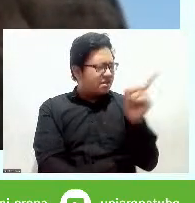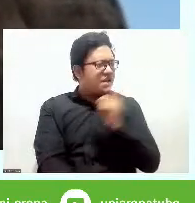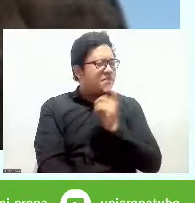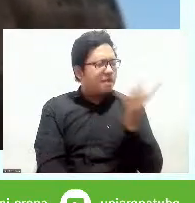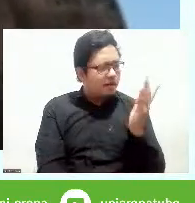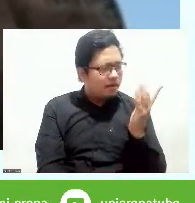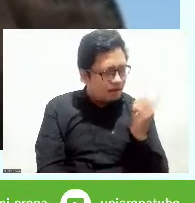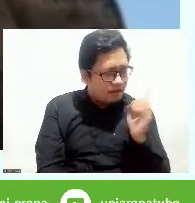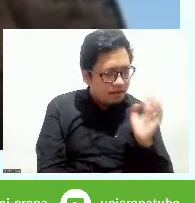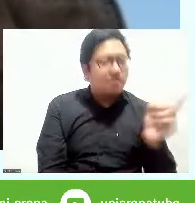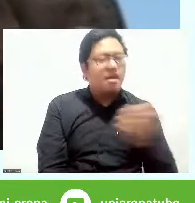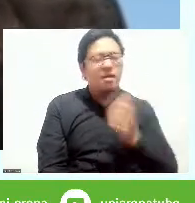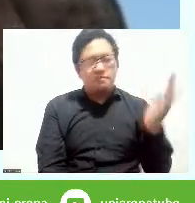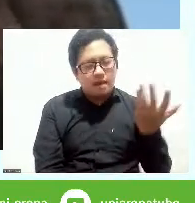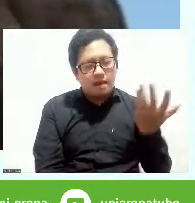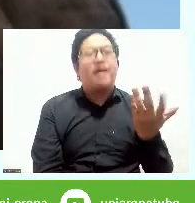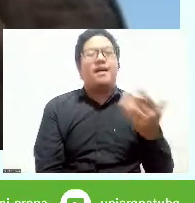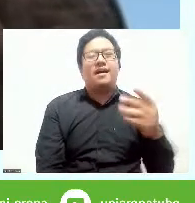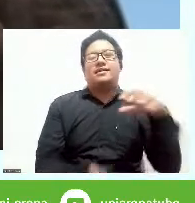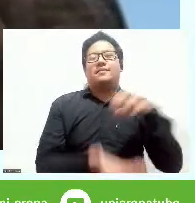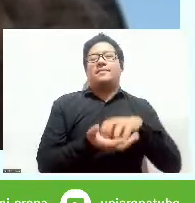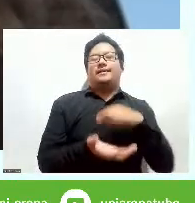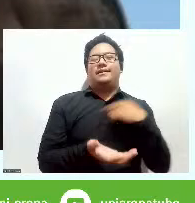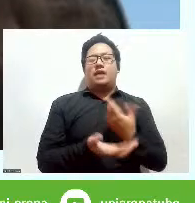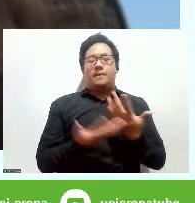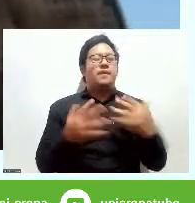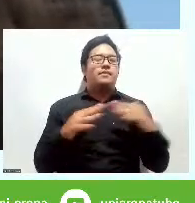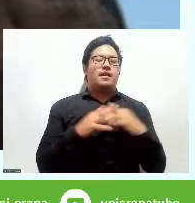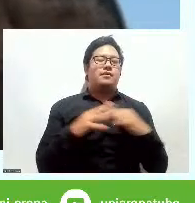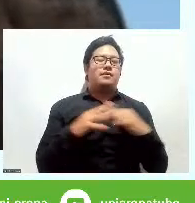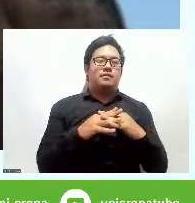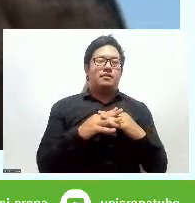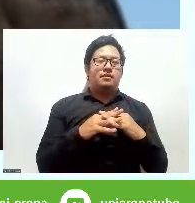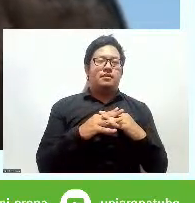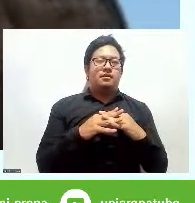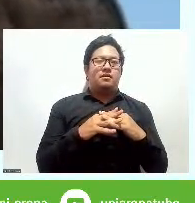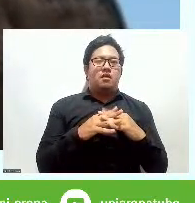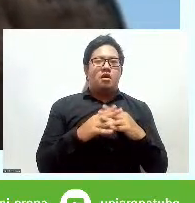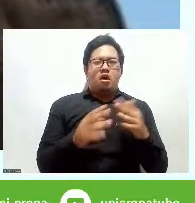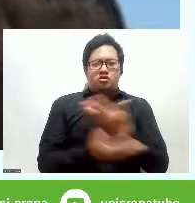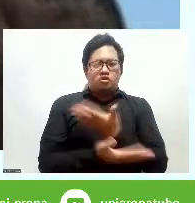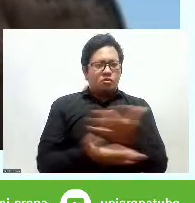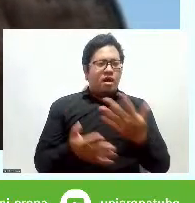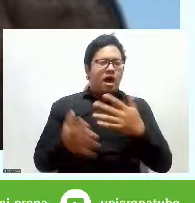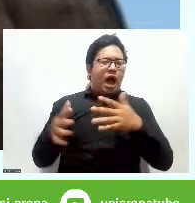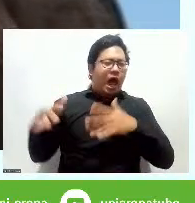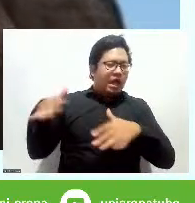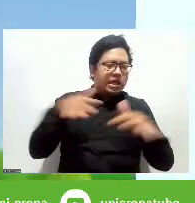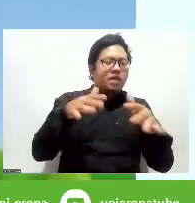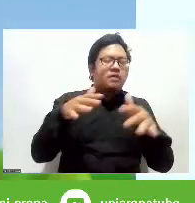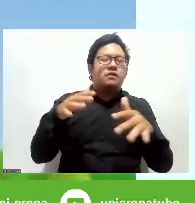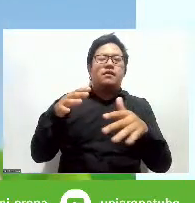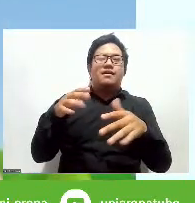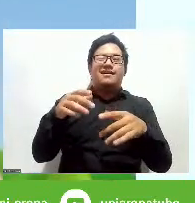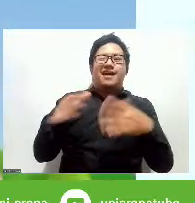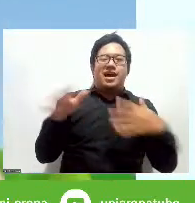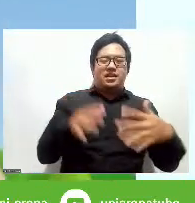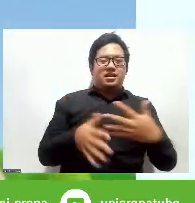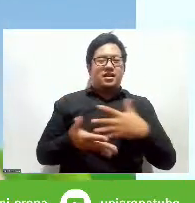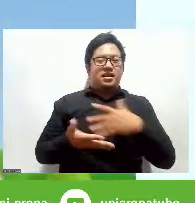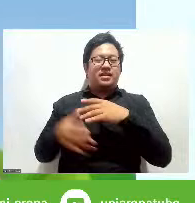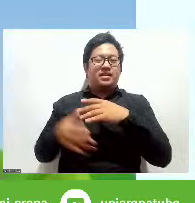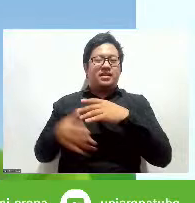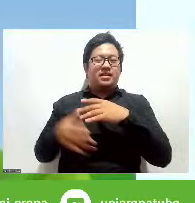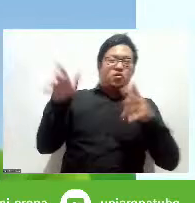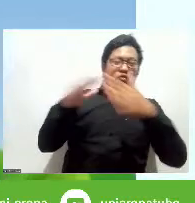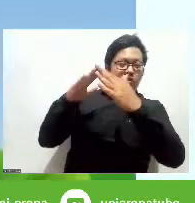berada yaitu daratan dan semua air mengalir dari hulu ke hilir semua yang ada di daratan baik yang paling tinggi tinggi aja